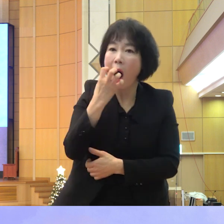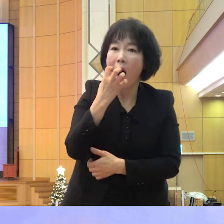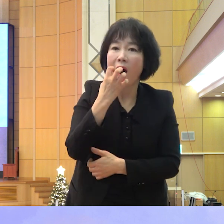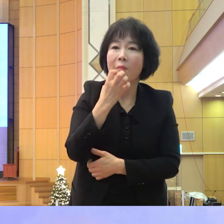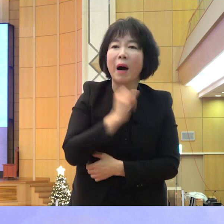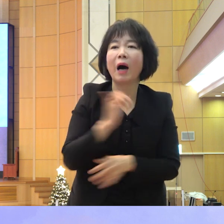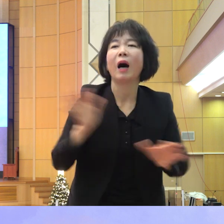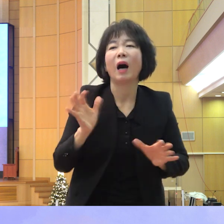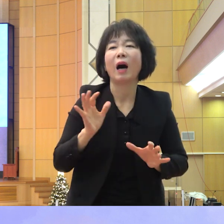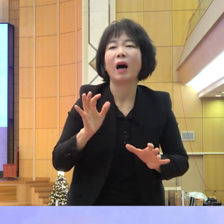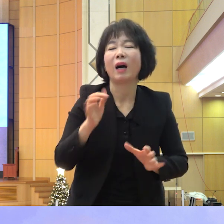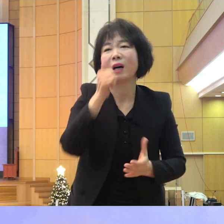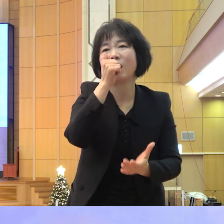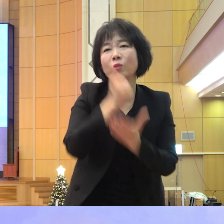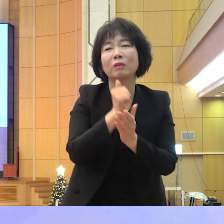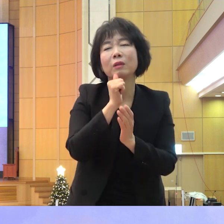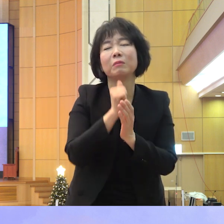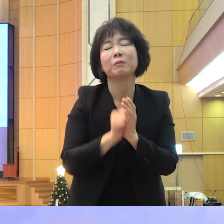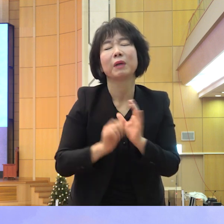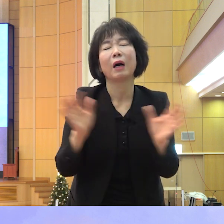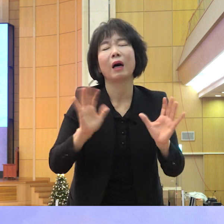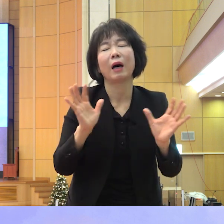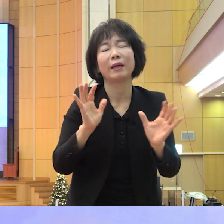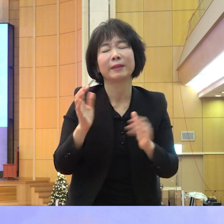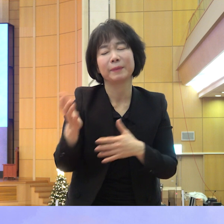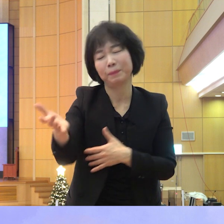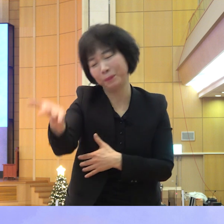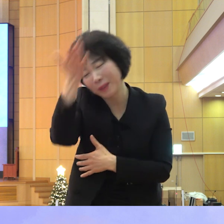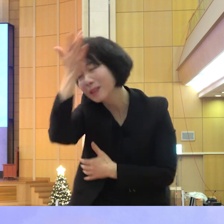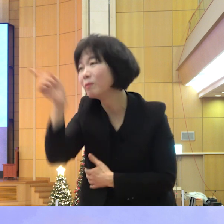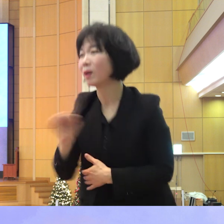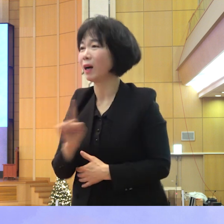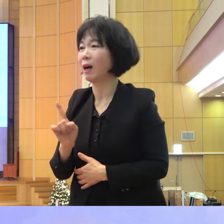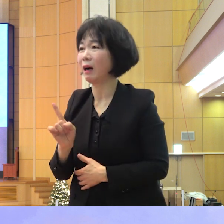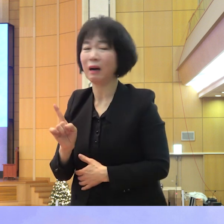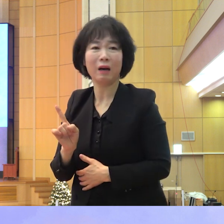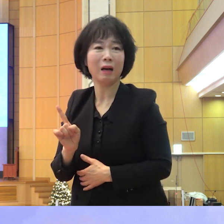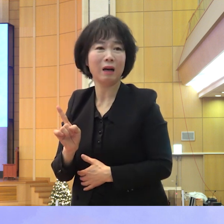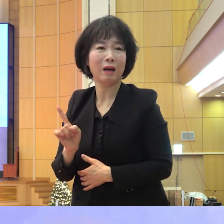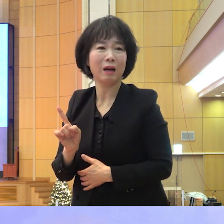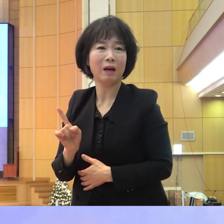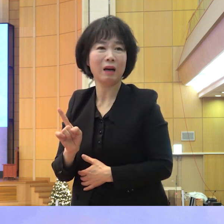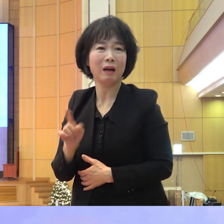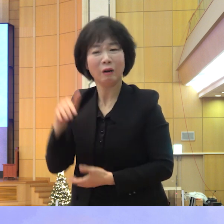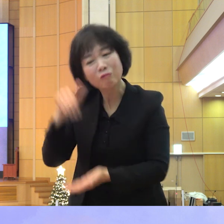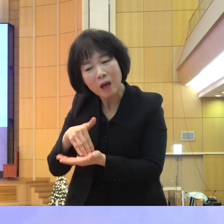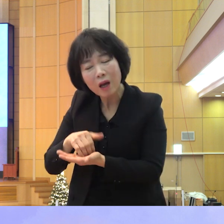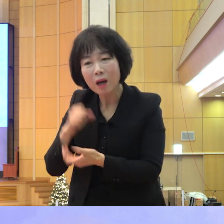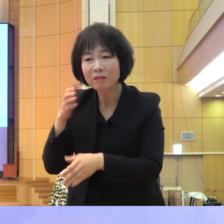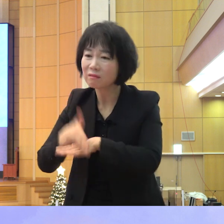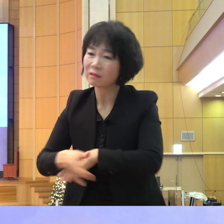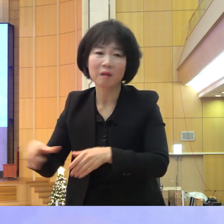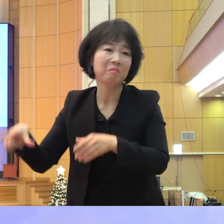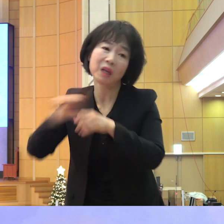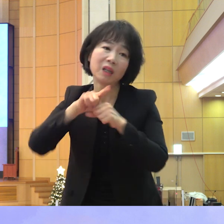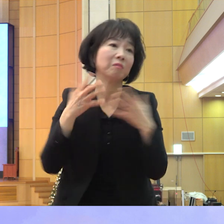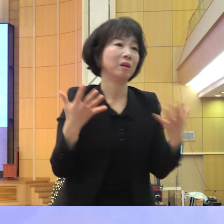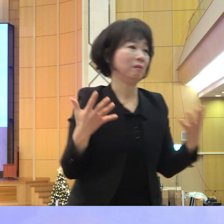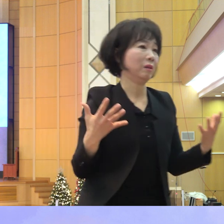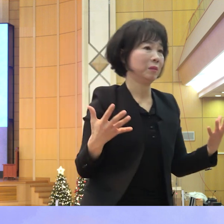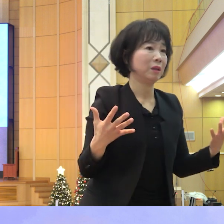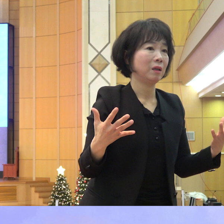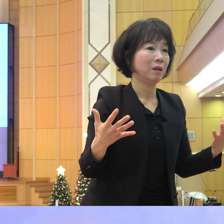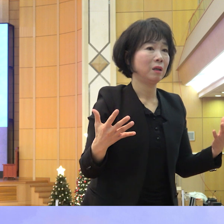창세기에서 선악과 따먹고 죄를 범죄하고 난 다음에 노아 시대에 와가지고 하나님이 세상의